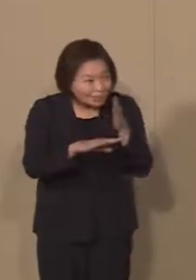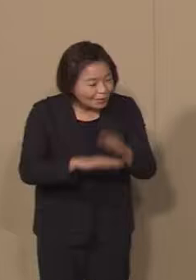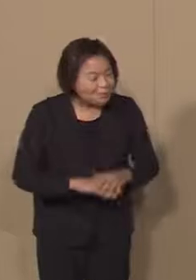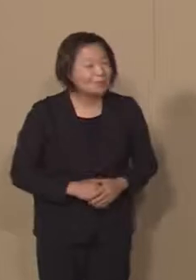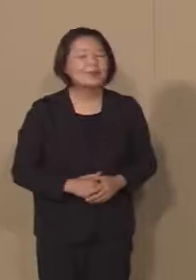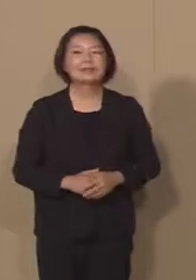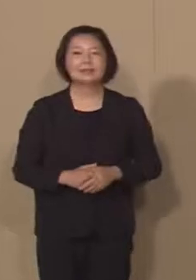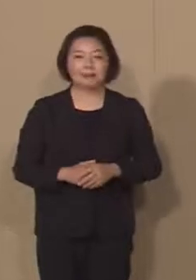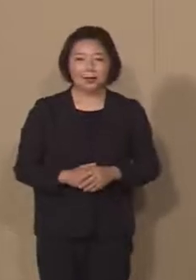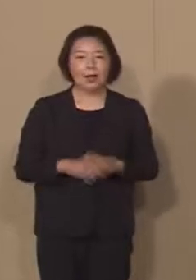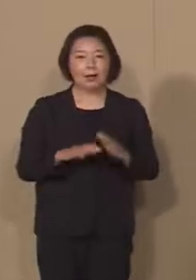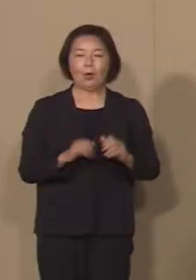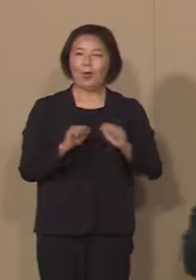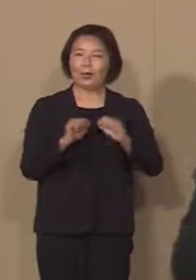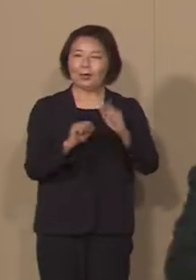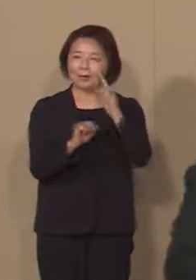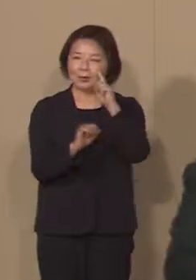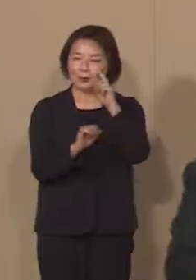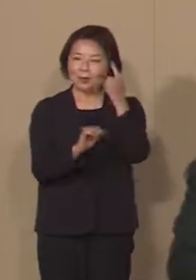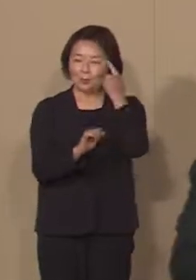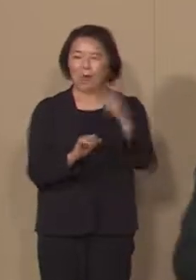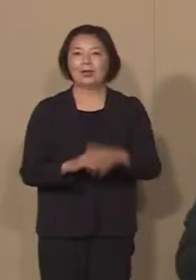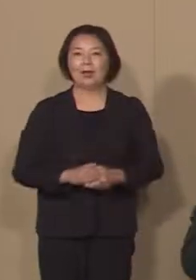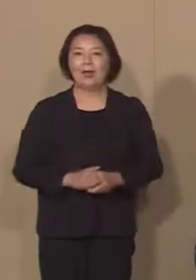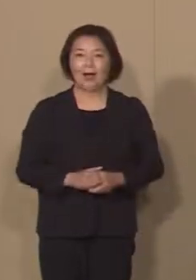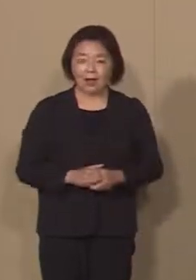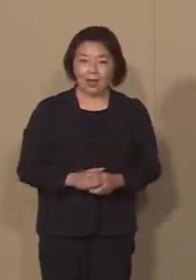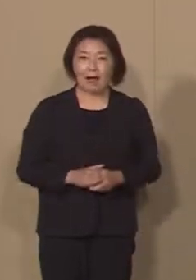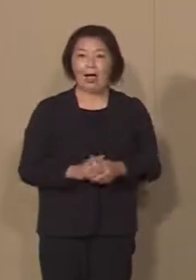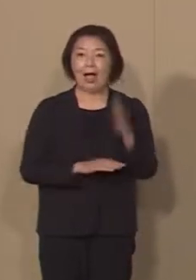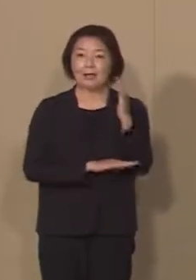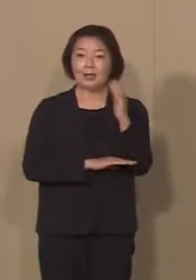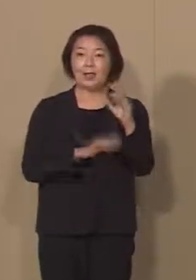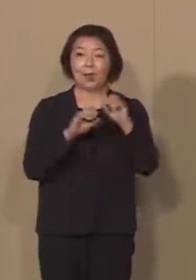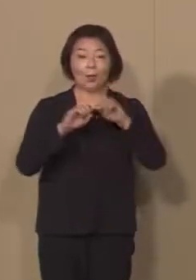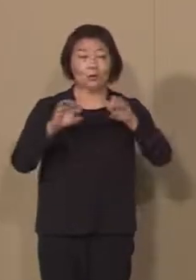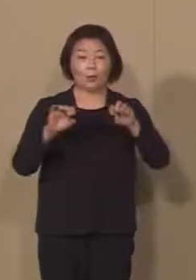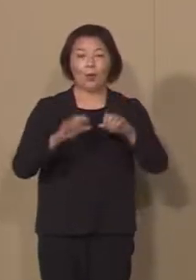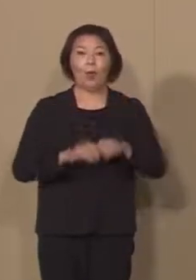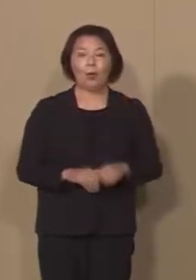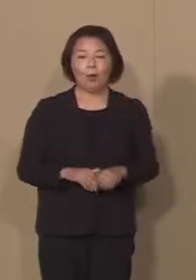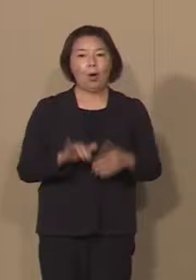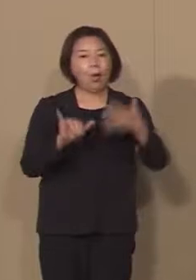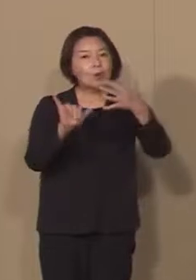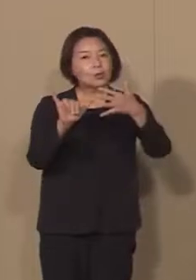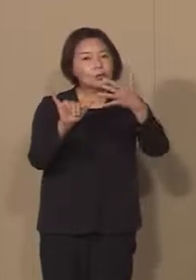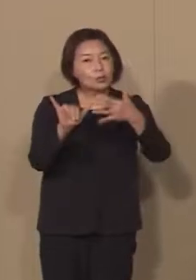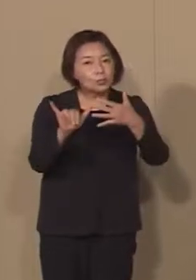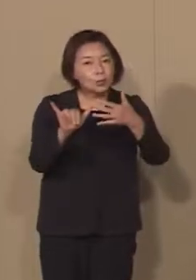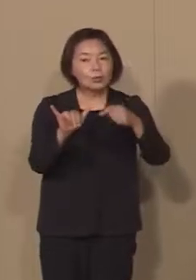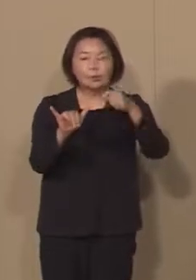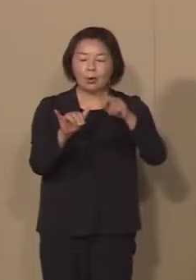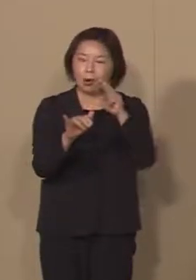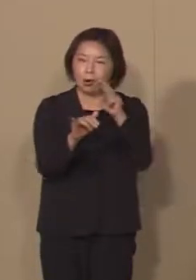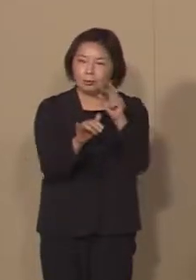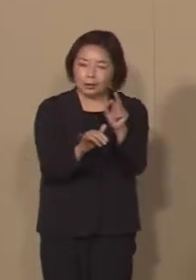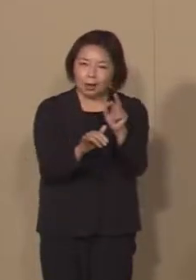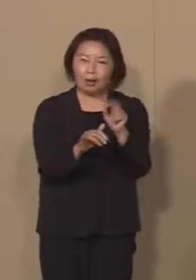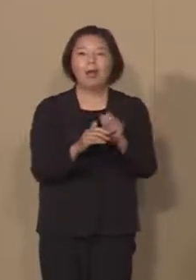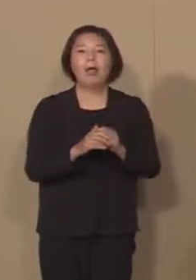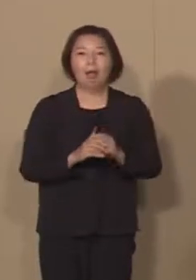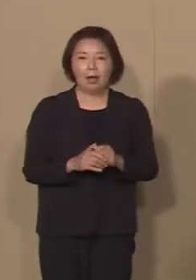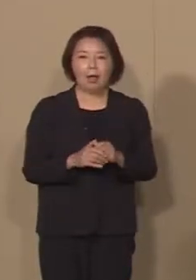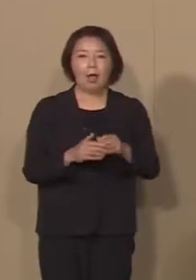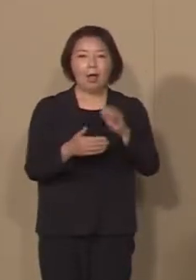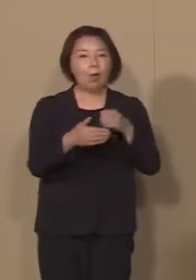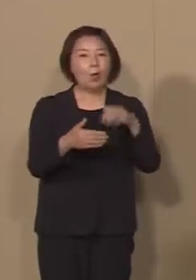これね一家やってみたかった政見放送で二 youtube ではい堀江さんはこれをやってやったことが僕